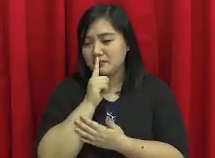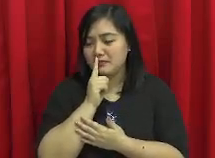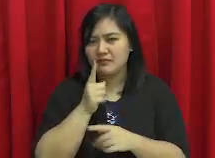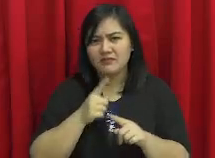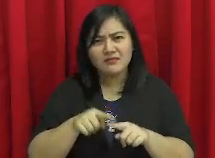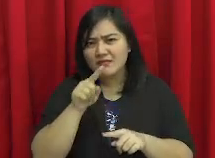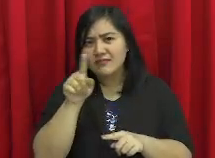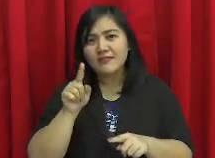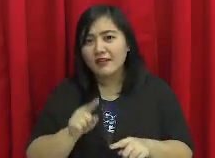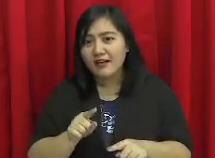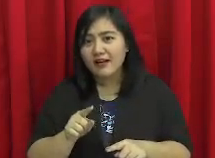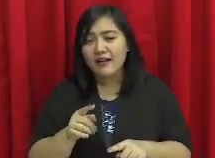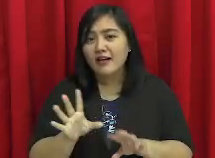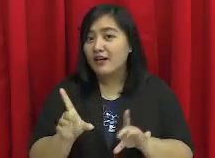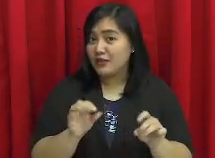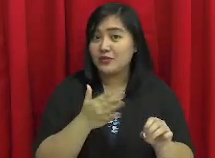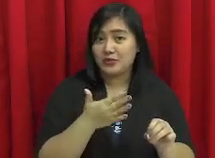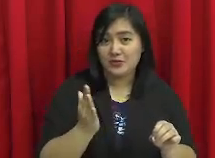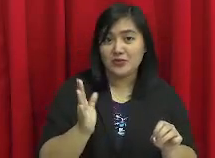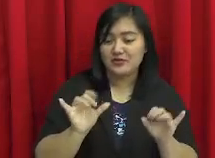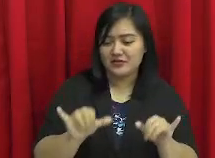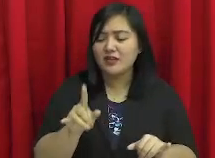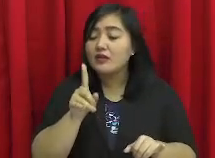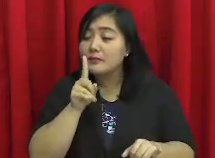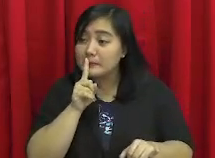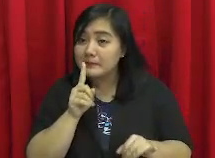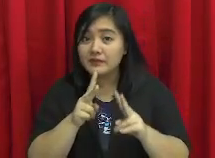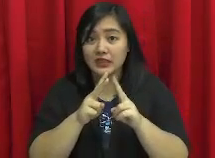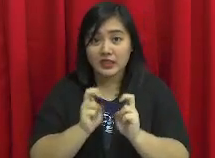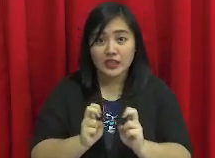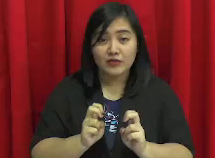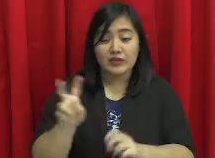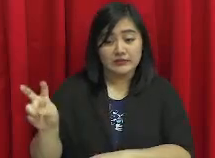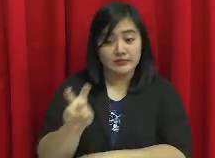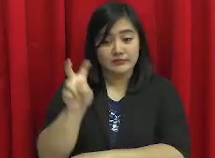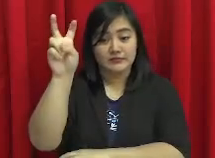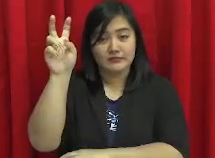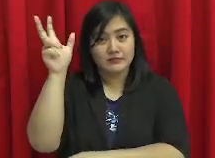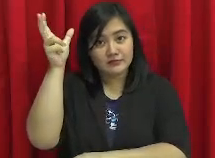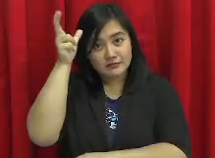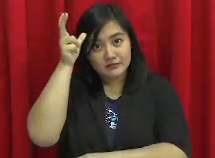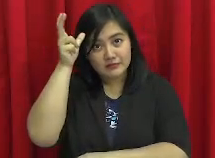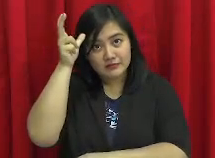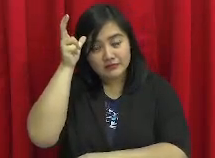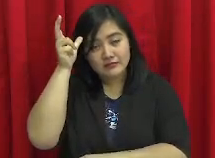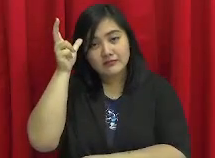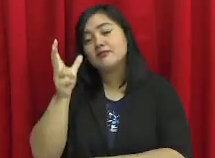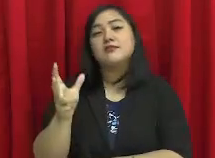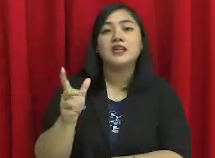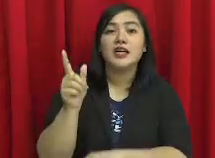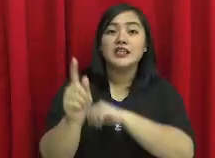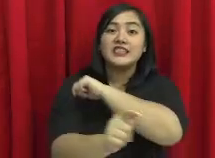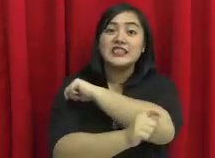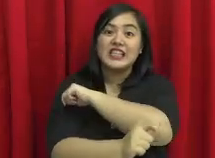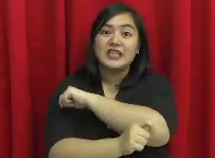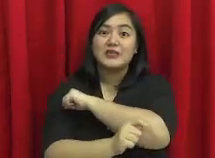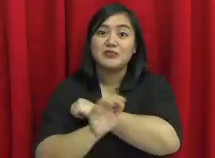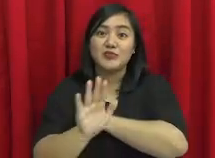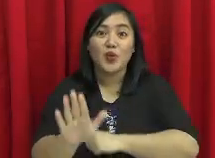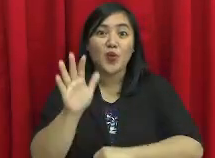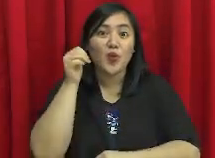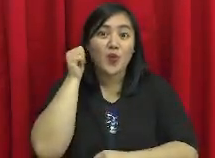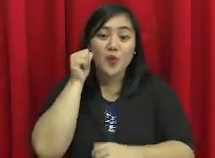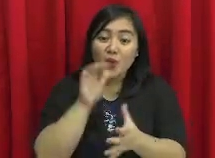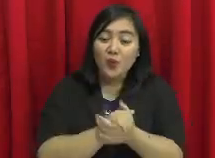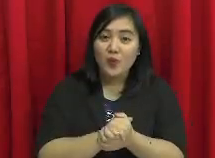You see, pag hinuhubog na at tinitempt na ng serpent in a form of mga marites yung asawa mo,